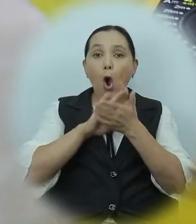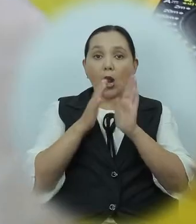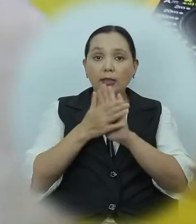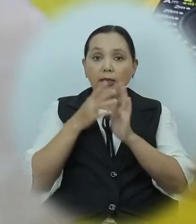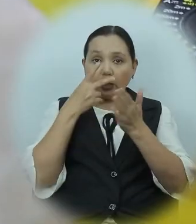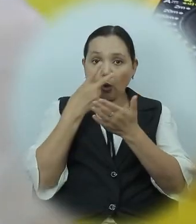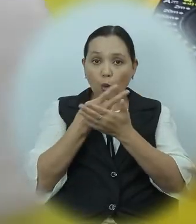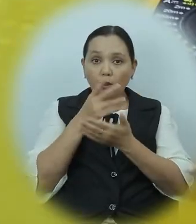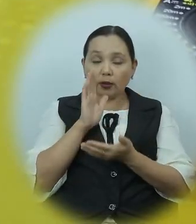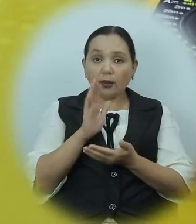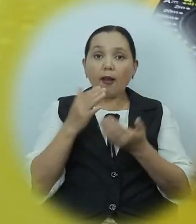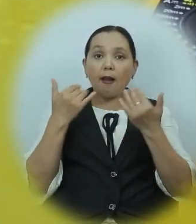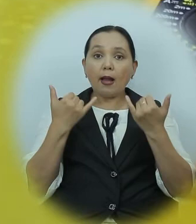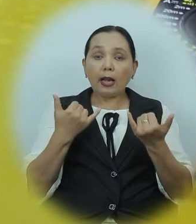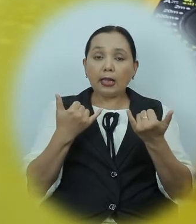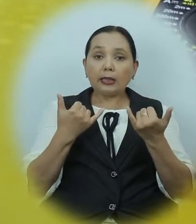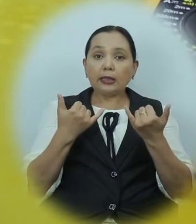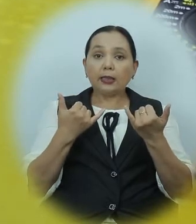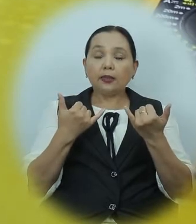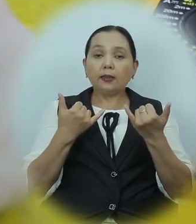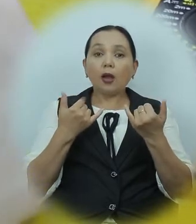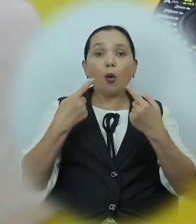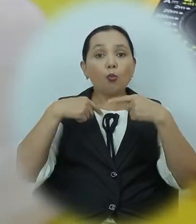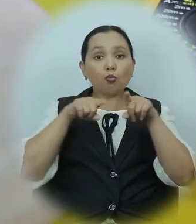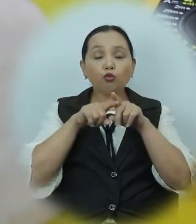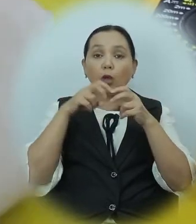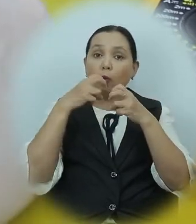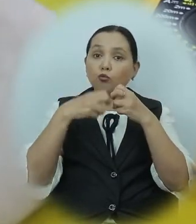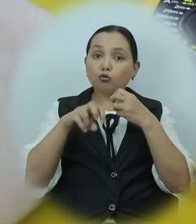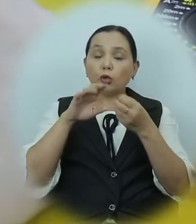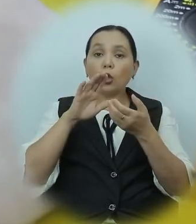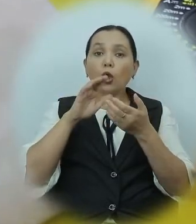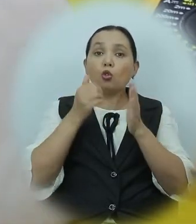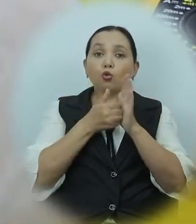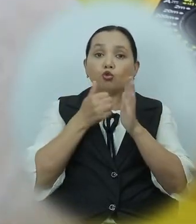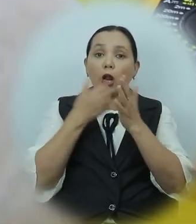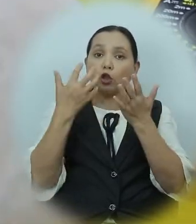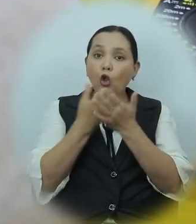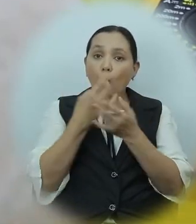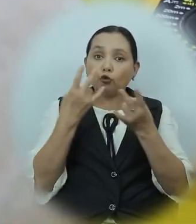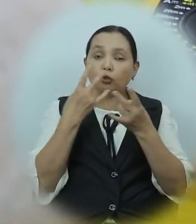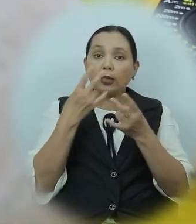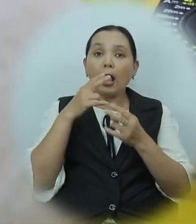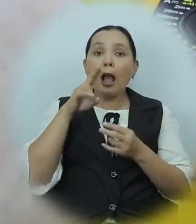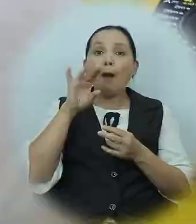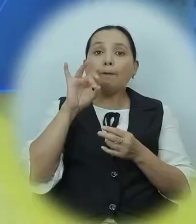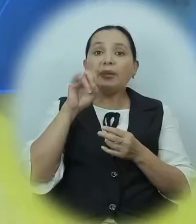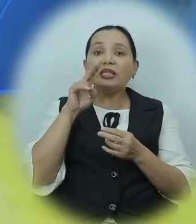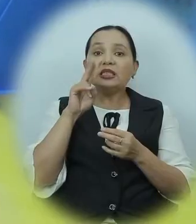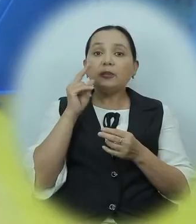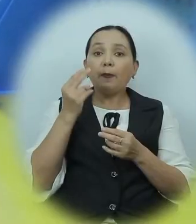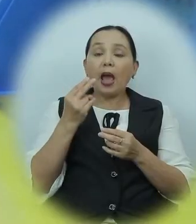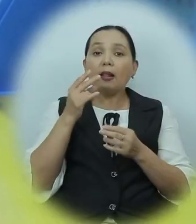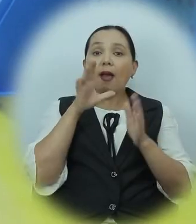ko'rdik. Endi bunday buzuqlik nuqsonlarini topish uchun asosan prinsipial elektr